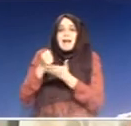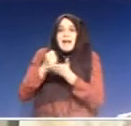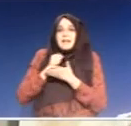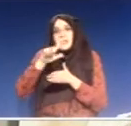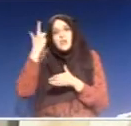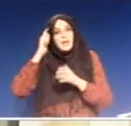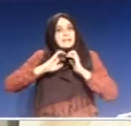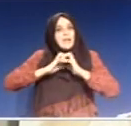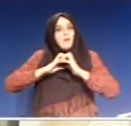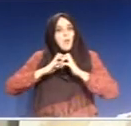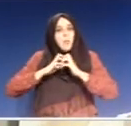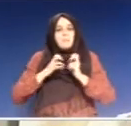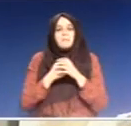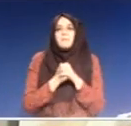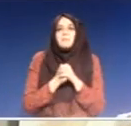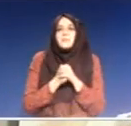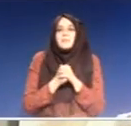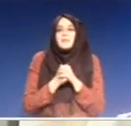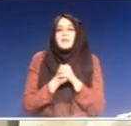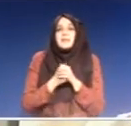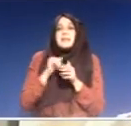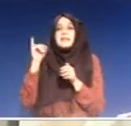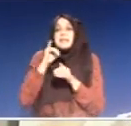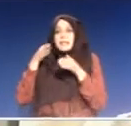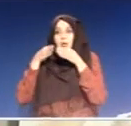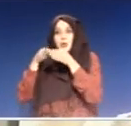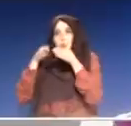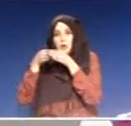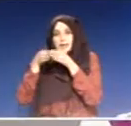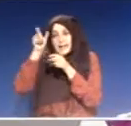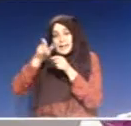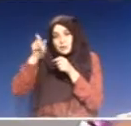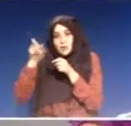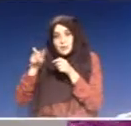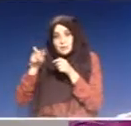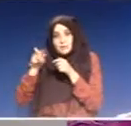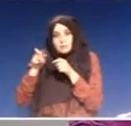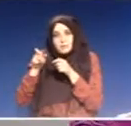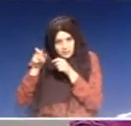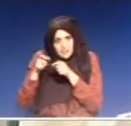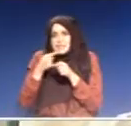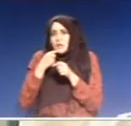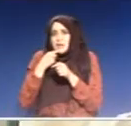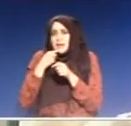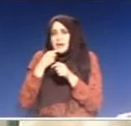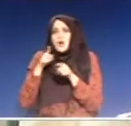رضي الله عنه، قال: من شاور الناس شاركها في